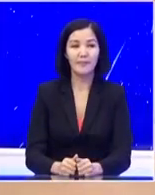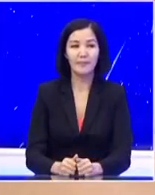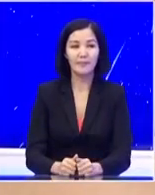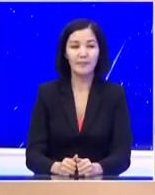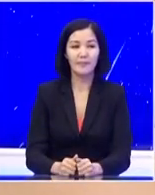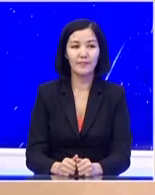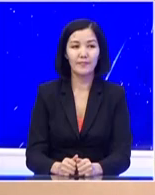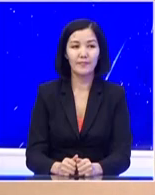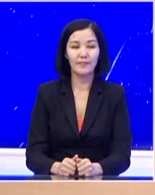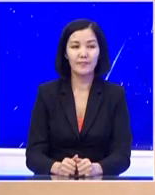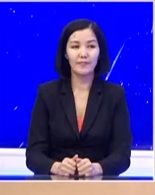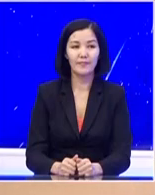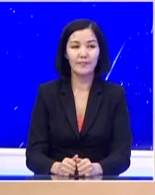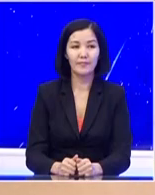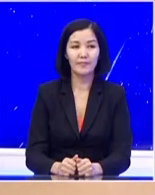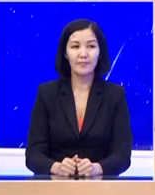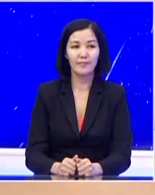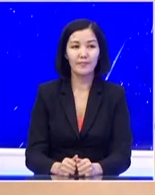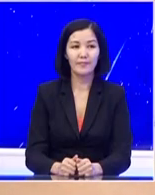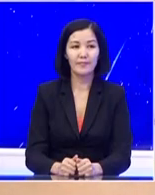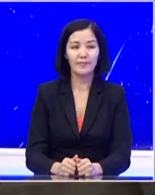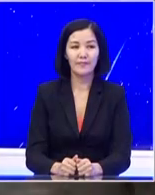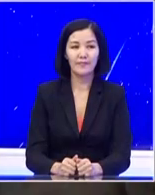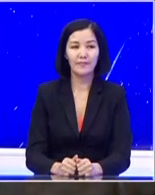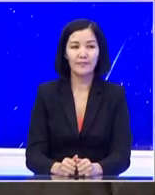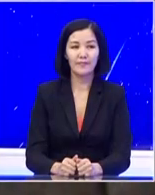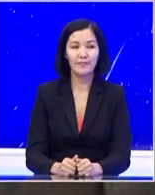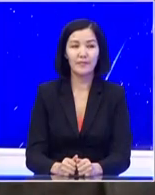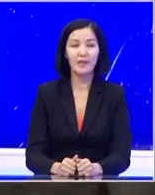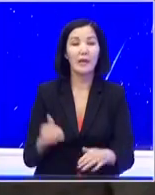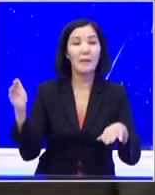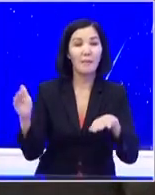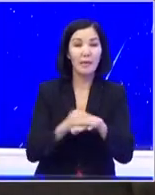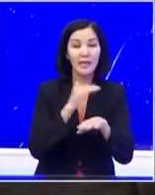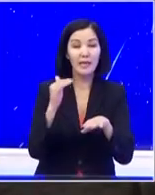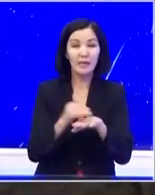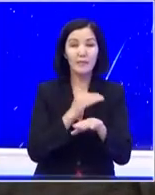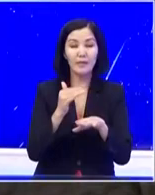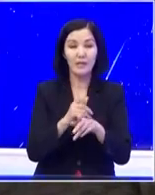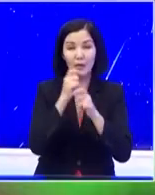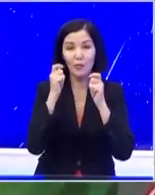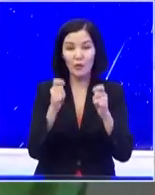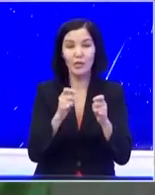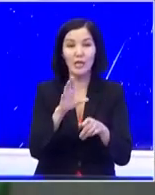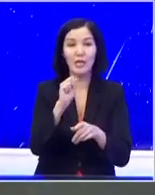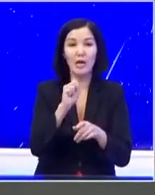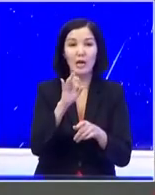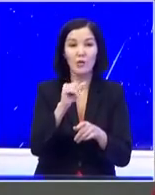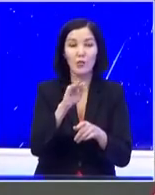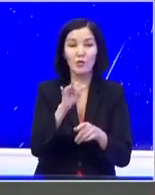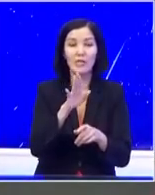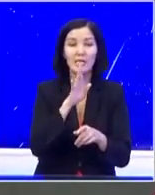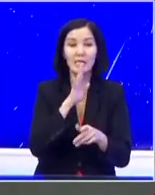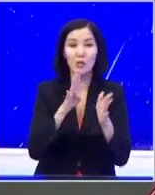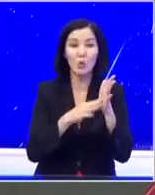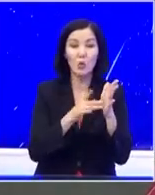вам. Очень спасибо за эти подарки. Мейірімге бөленгендер қатарында Аружан да бар, 9 жаста. Өрен